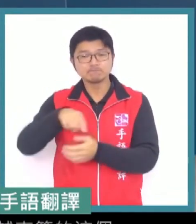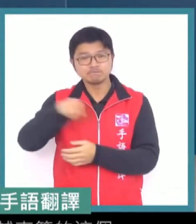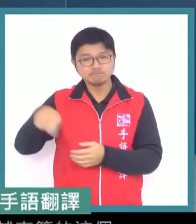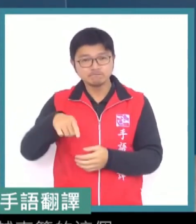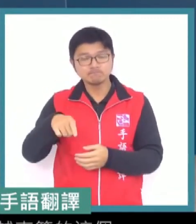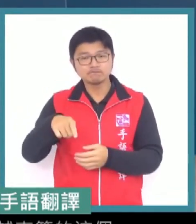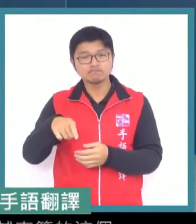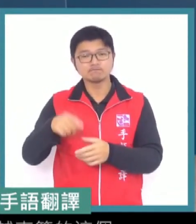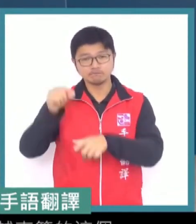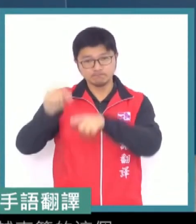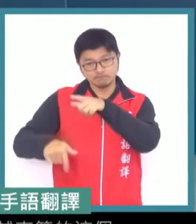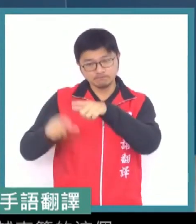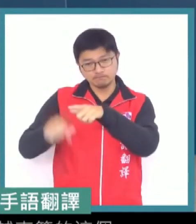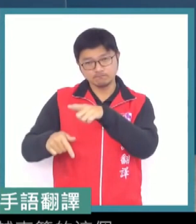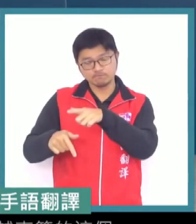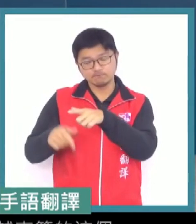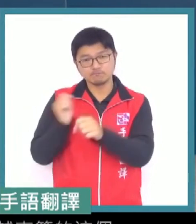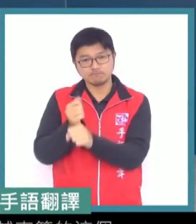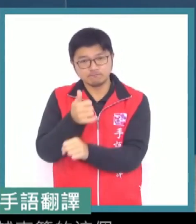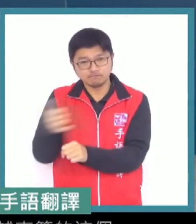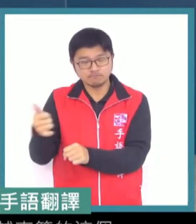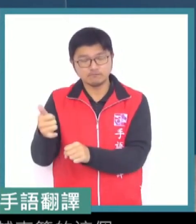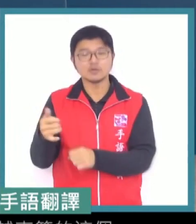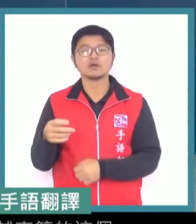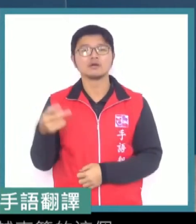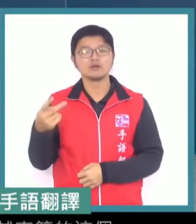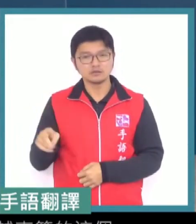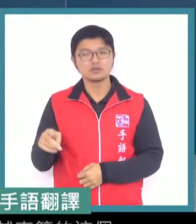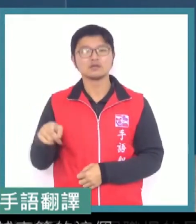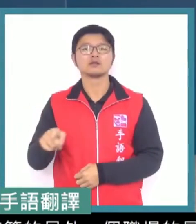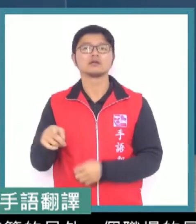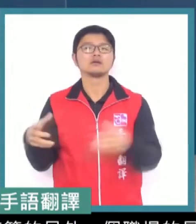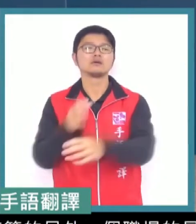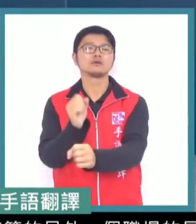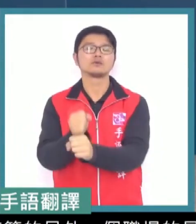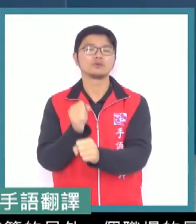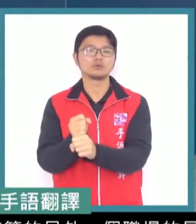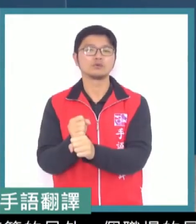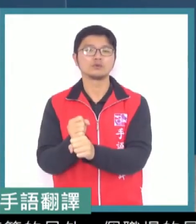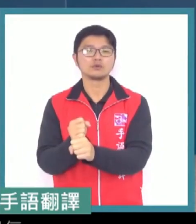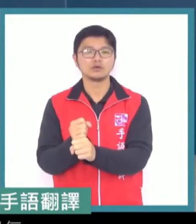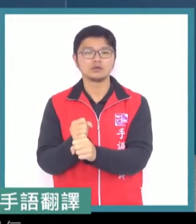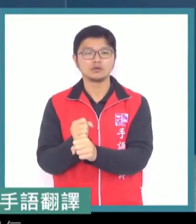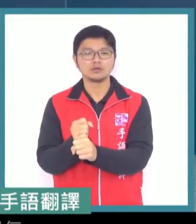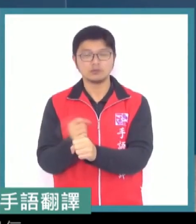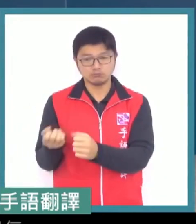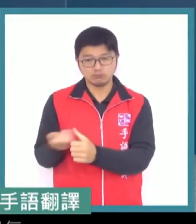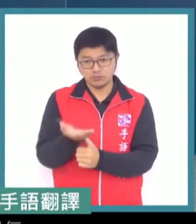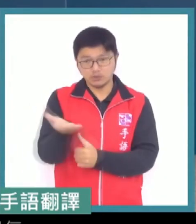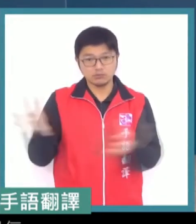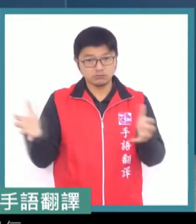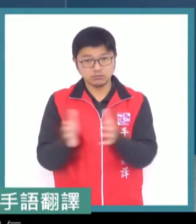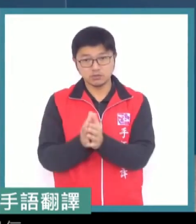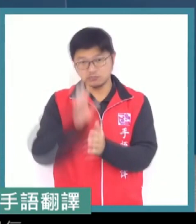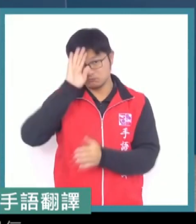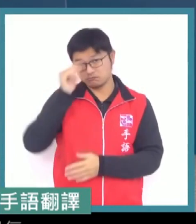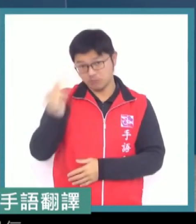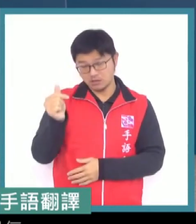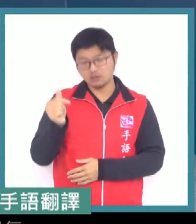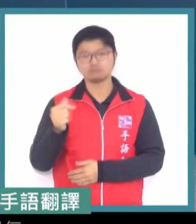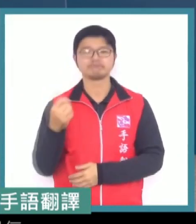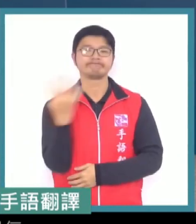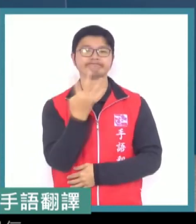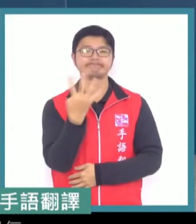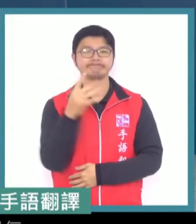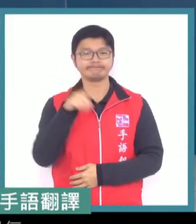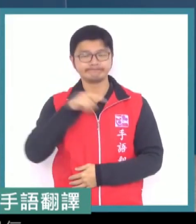外一个职场的员工，以及那个职场的同仁，总共4位确诊，那么都